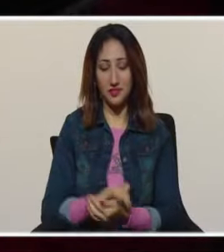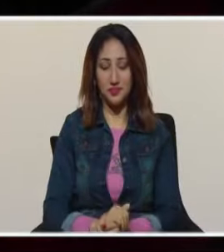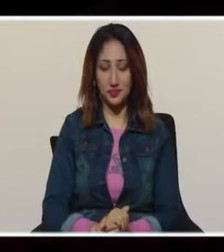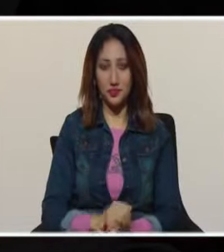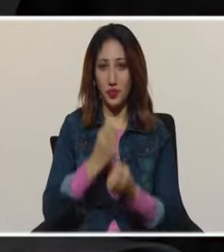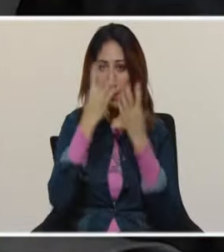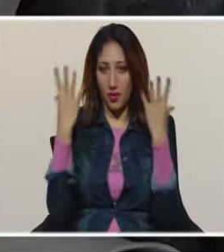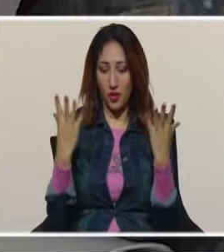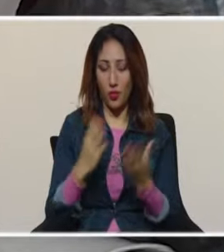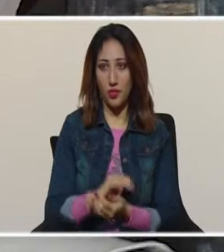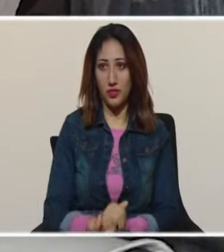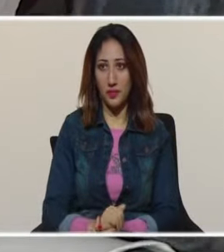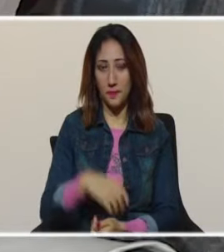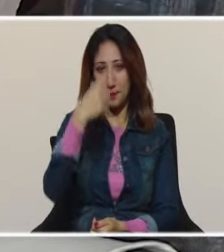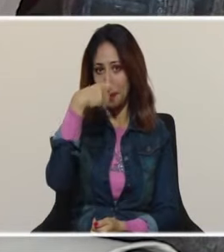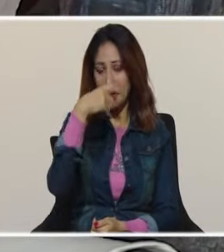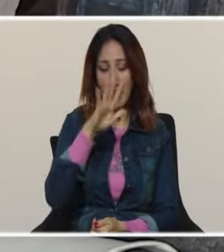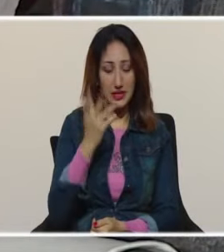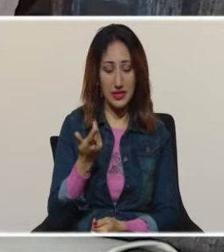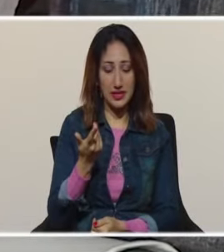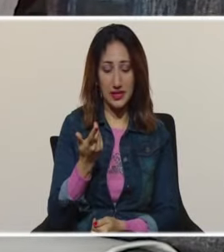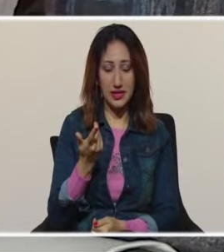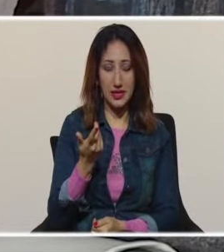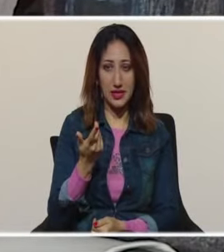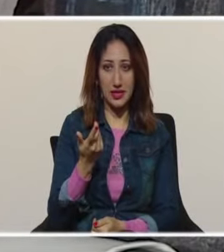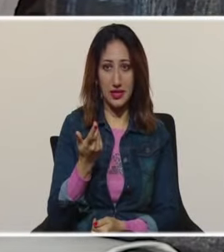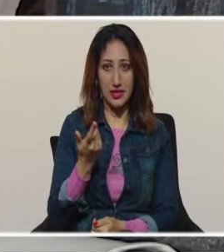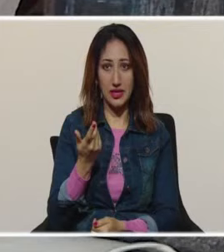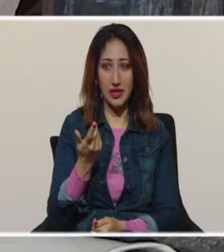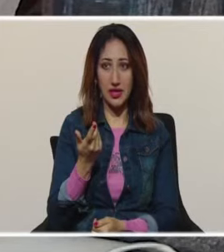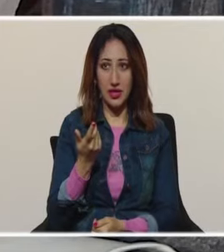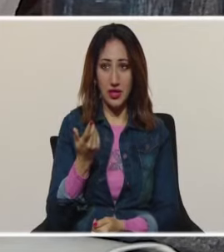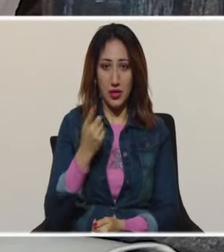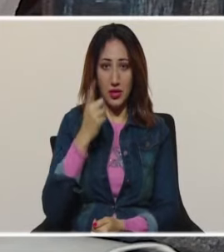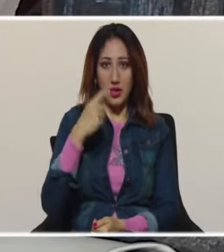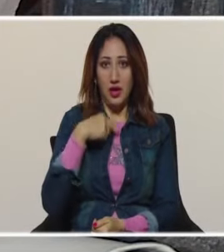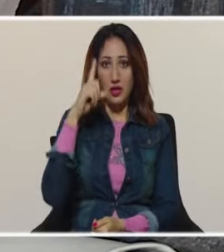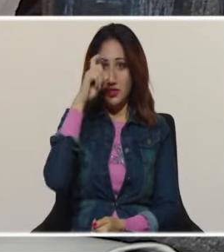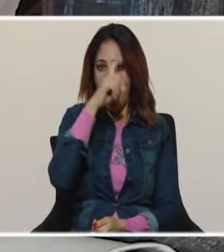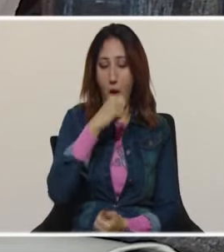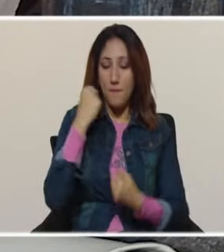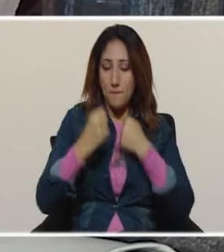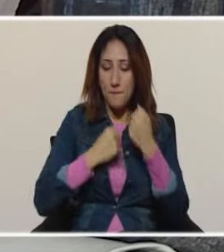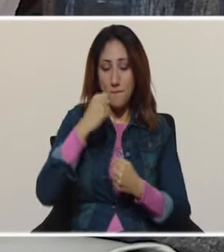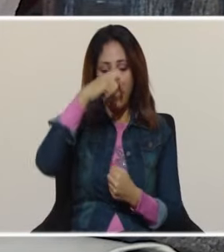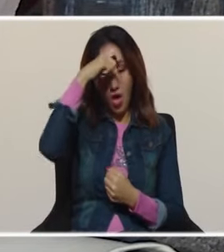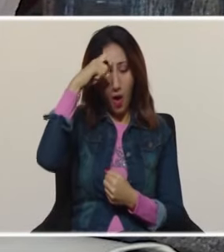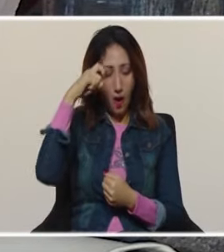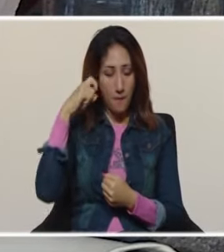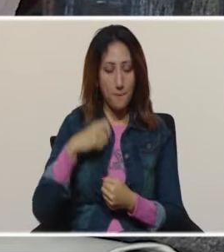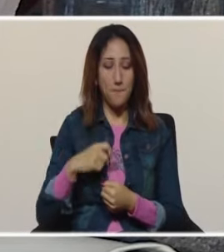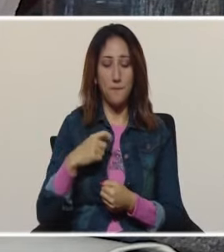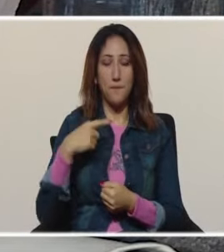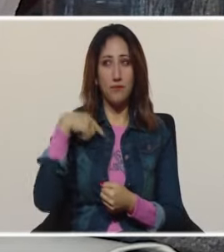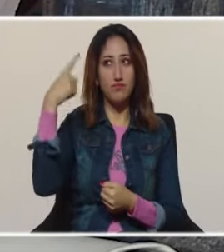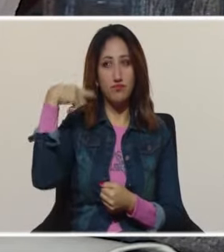نورت. انت ليه بتعيطي؟ انا طول عمري يعني شقيت كتير وتعبت